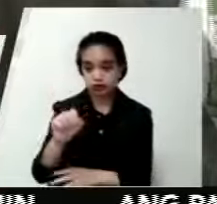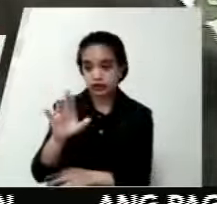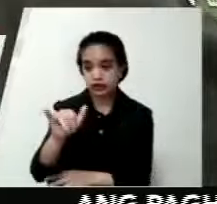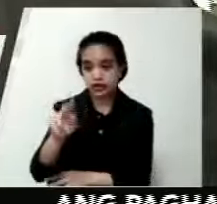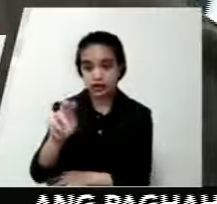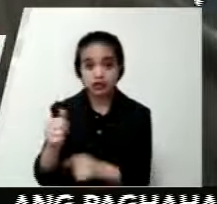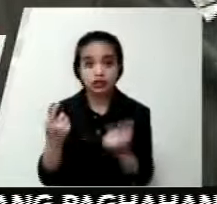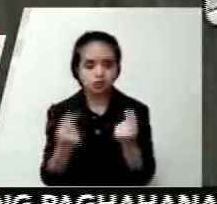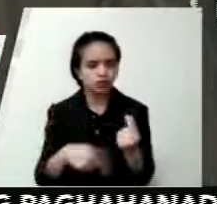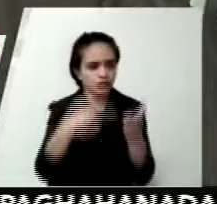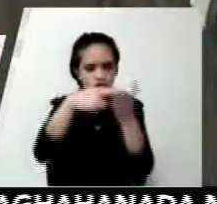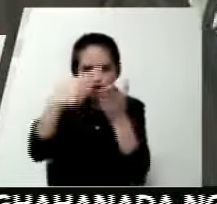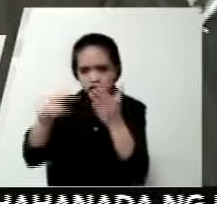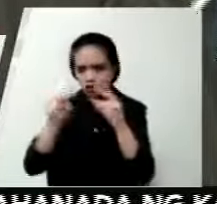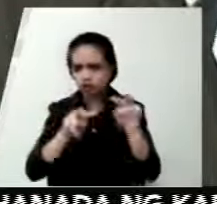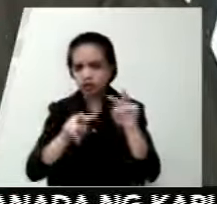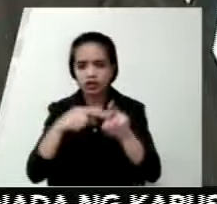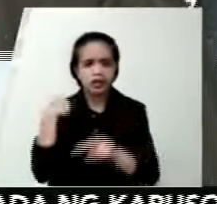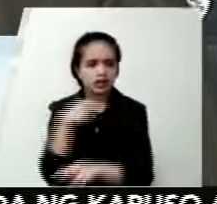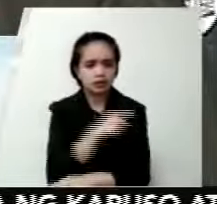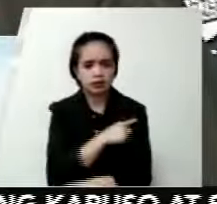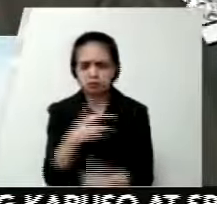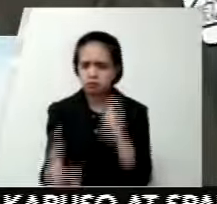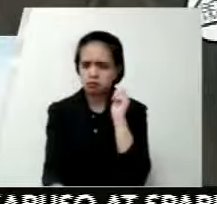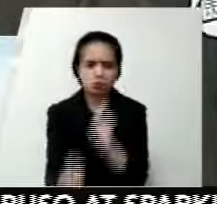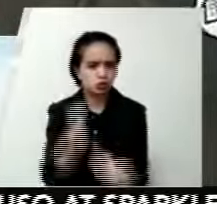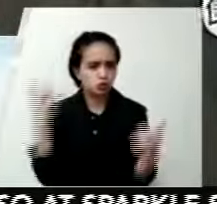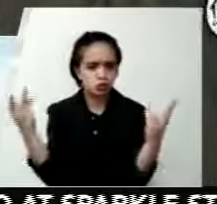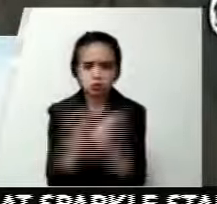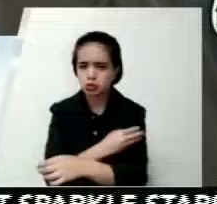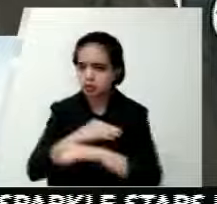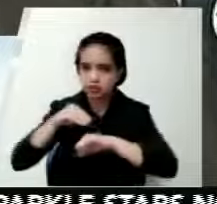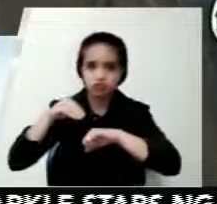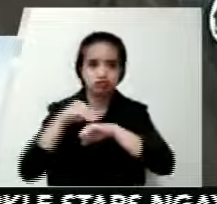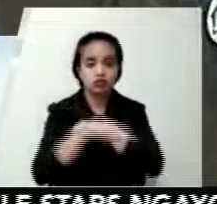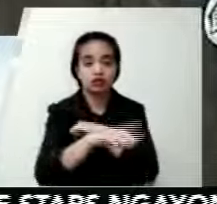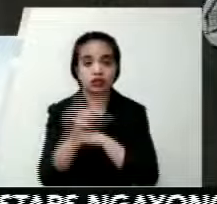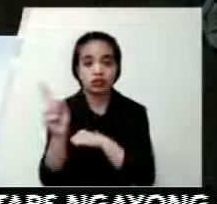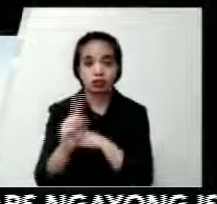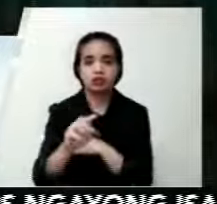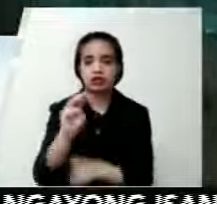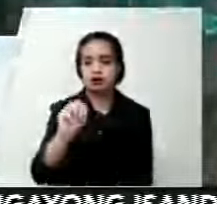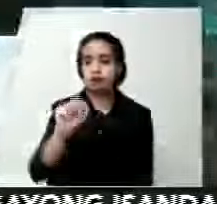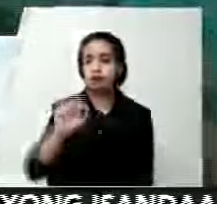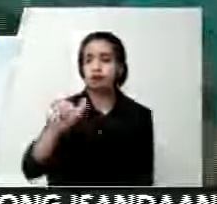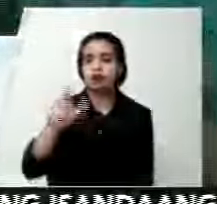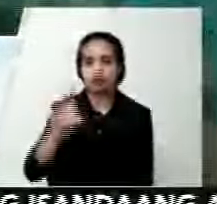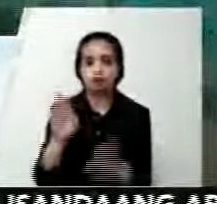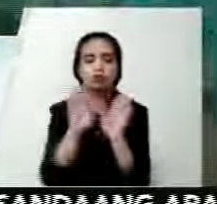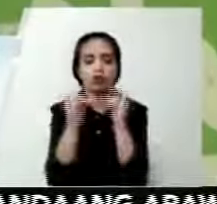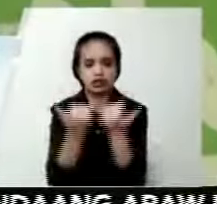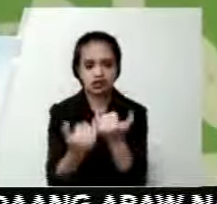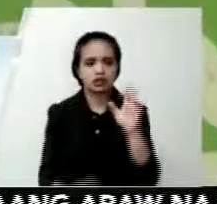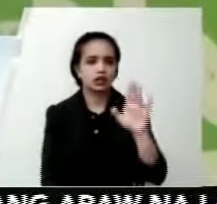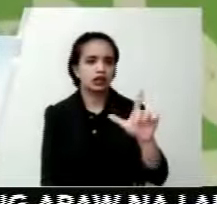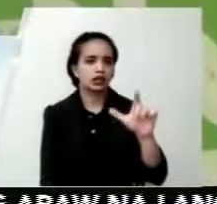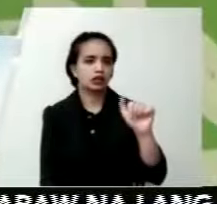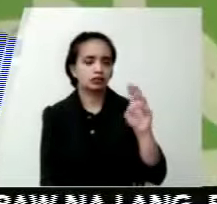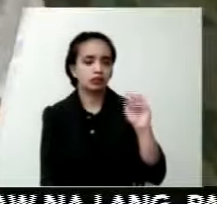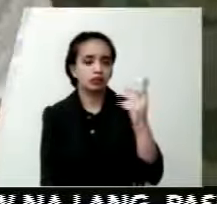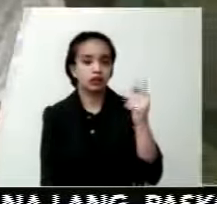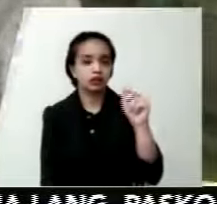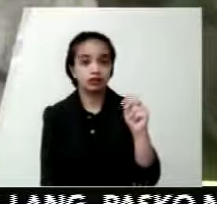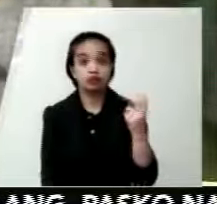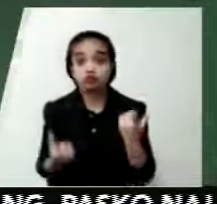site. Nakita po namin ang pinakagrabing naapektuhan po nito ay yung Marilao, Barangay Lambakin. Kaya agad natin